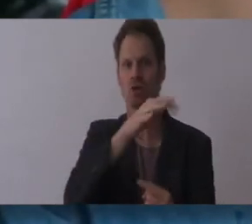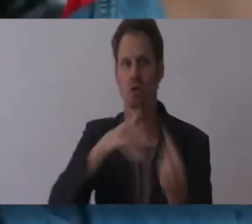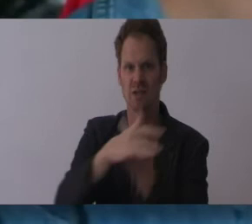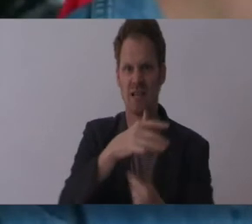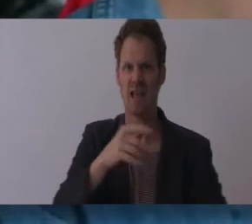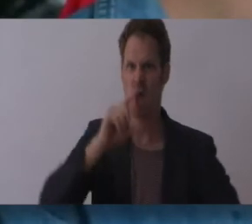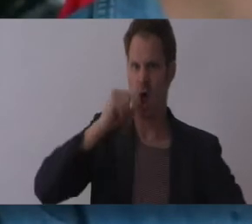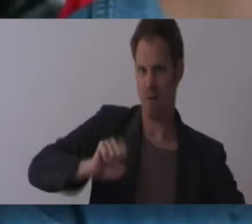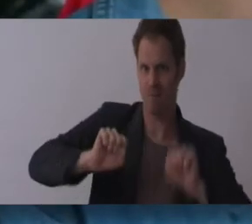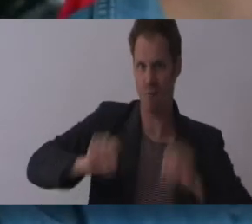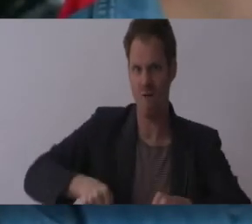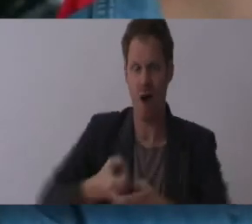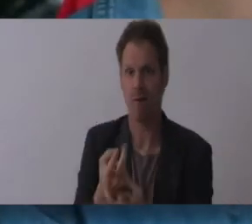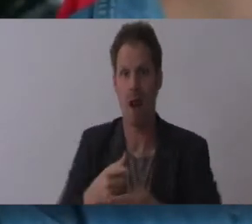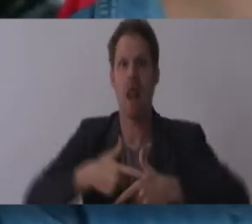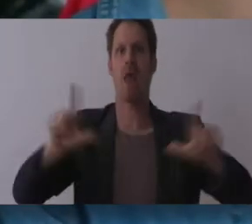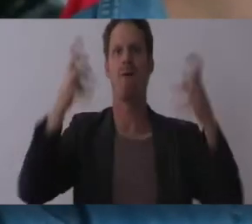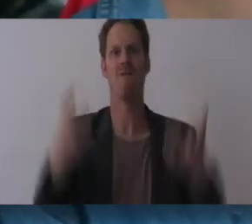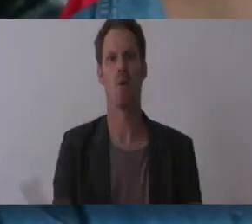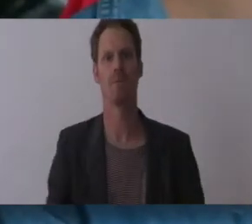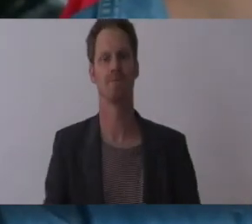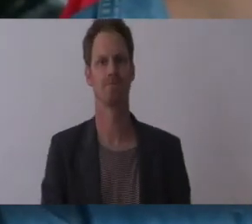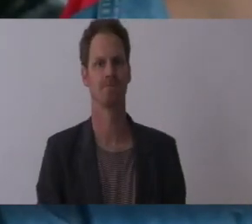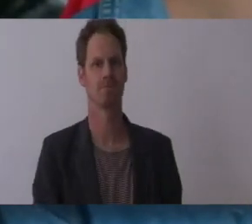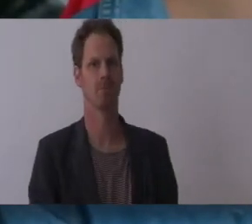société patriarcale nous impose, à tous, en tant qu'êtres humains.